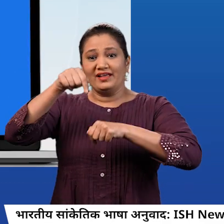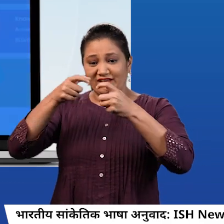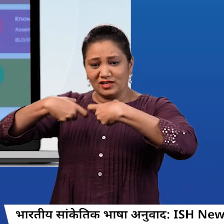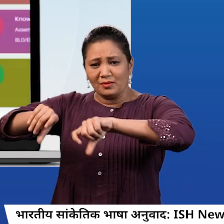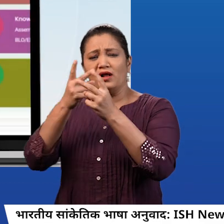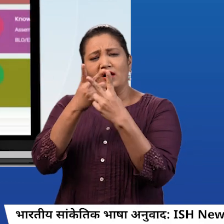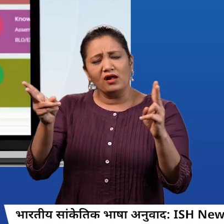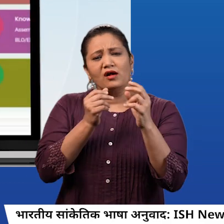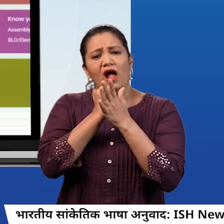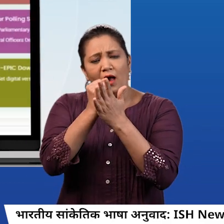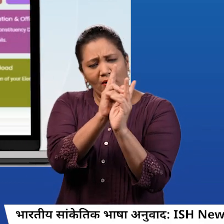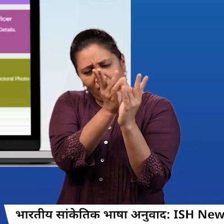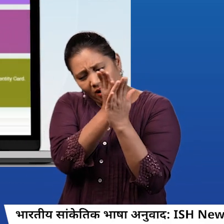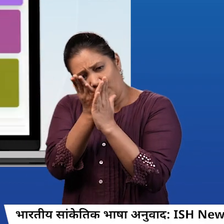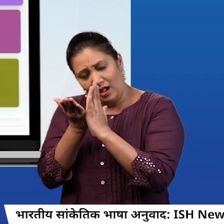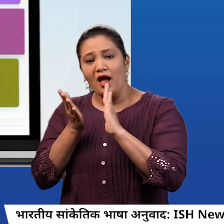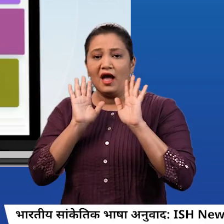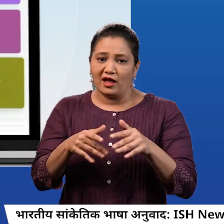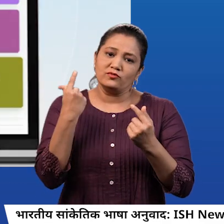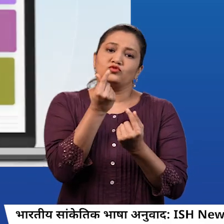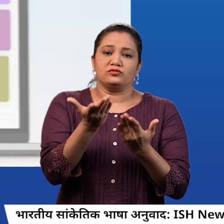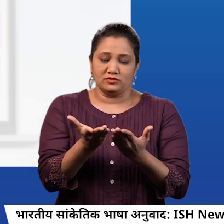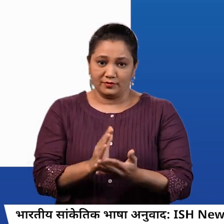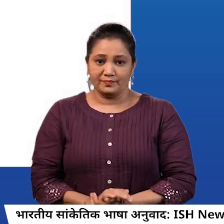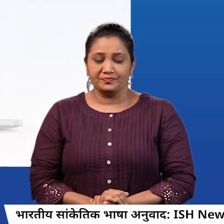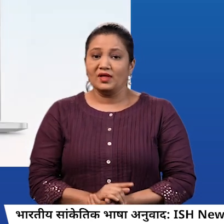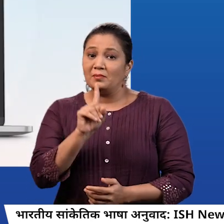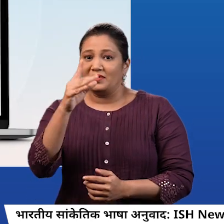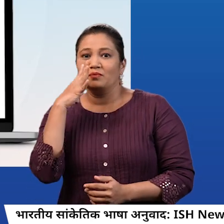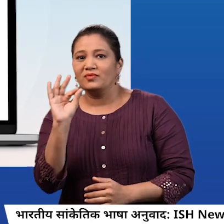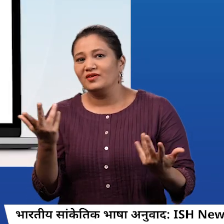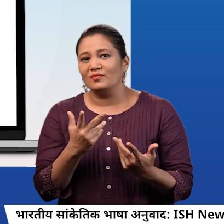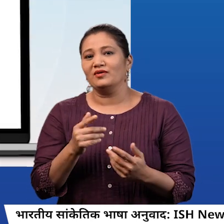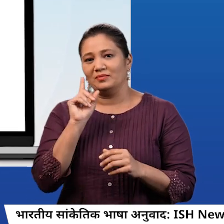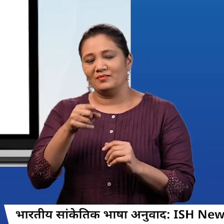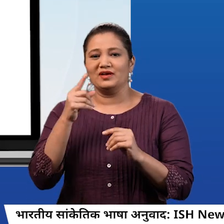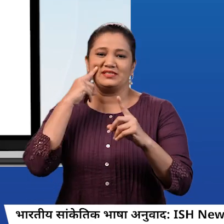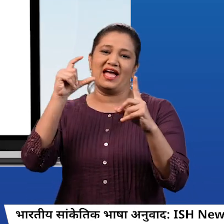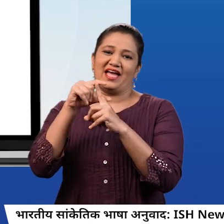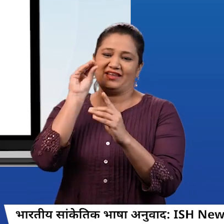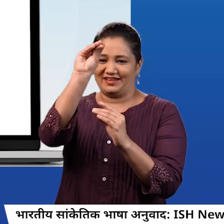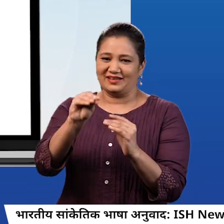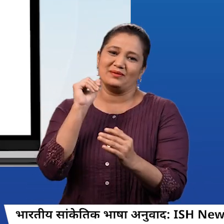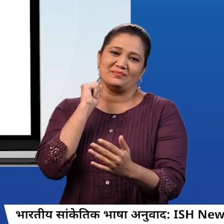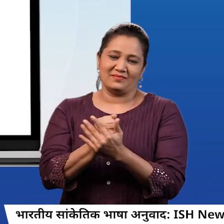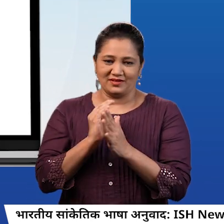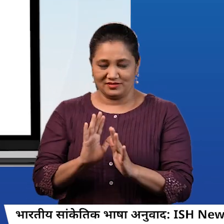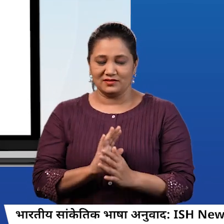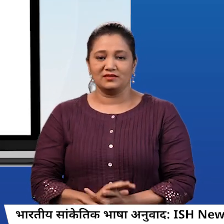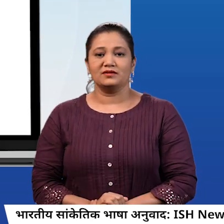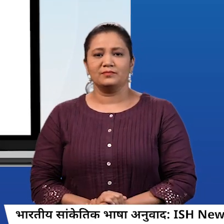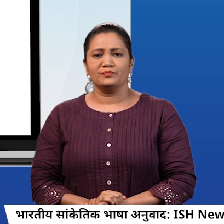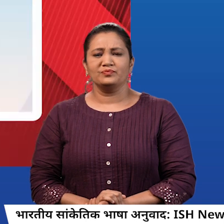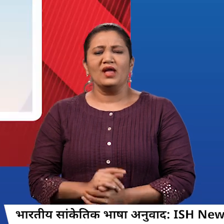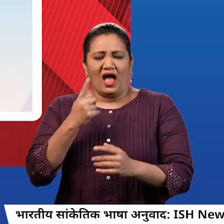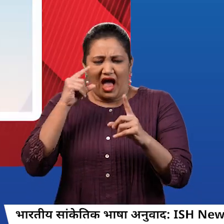निवडणूक आयोगानं उपलब्ध करून दिलेल्या अनेक सेवांचा लाभ आपण घेऊ शकतोय. पण त्याकरता हे संकेतस्थळ वापरण्यासाठीचं खातं तयार करून लॉग इन करावं